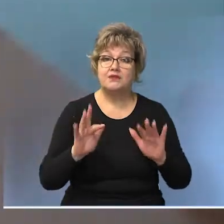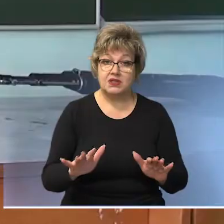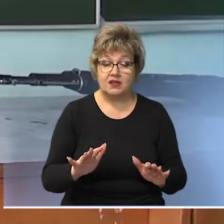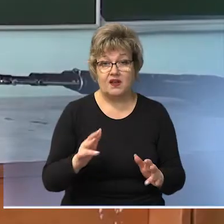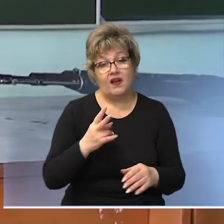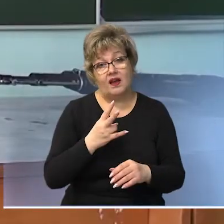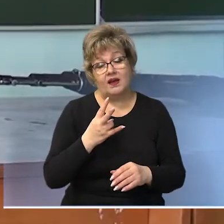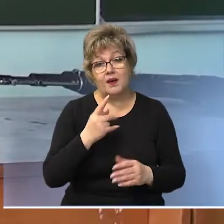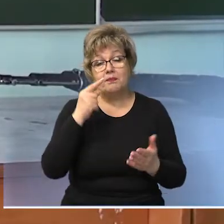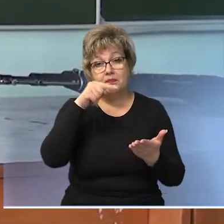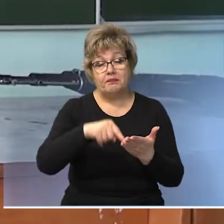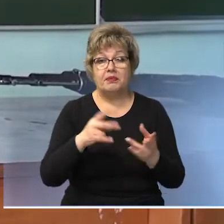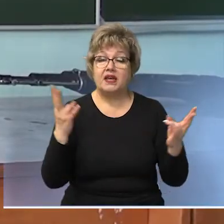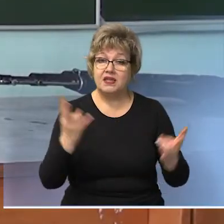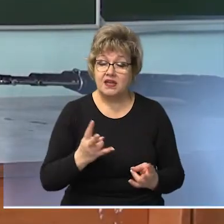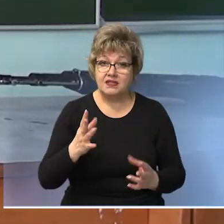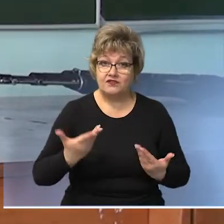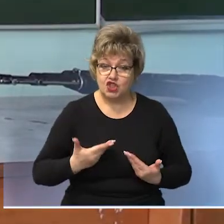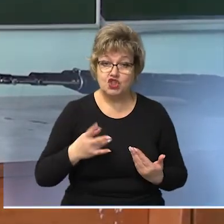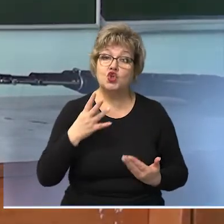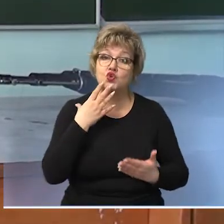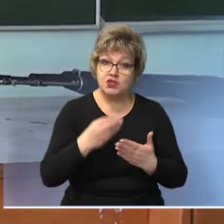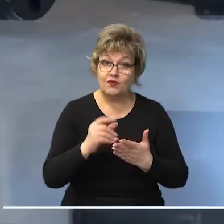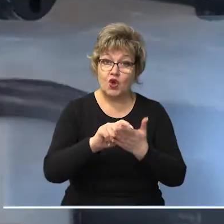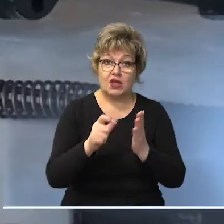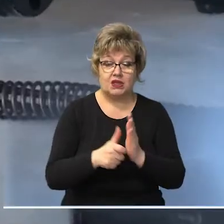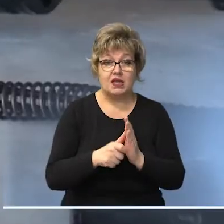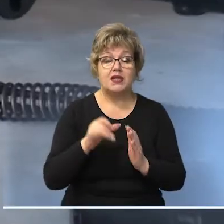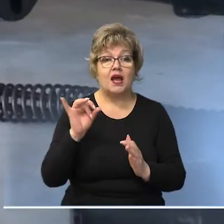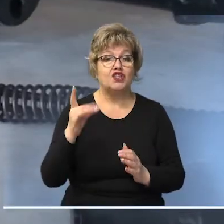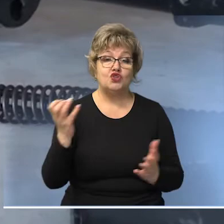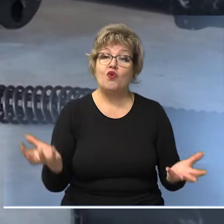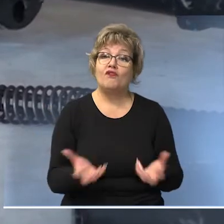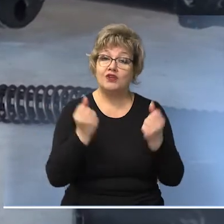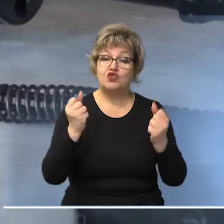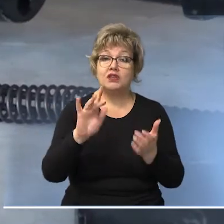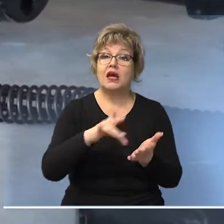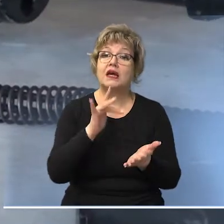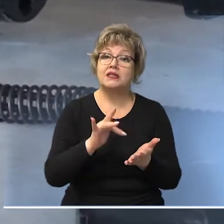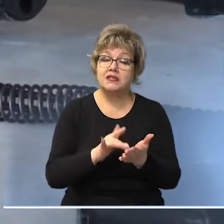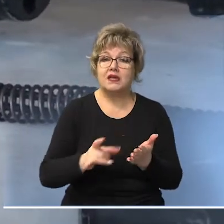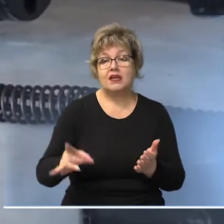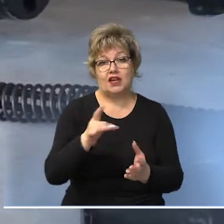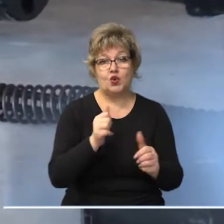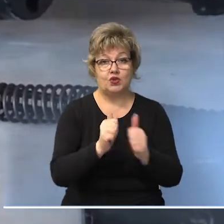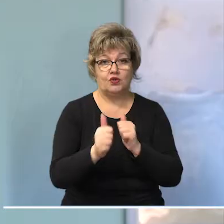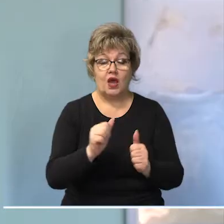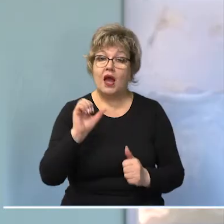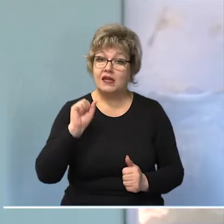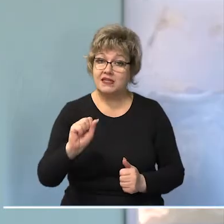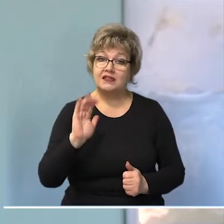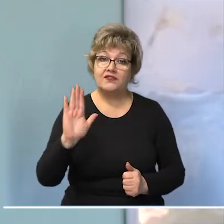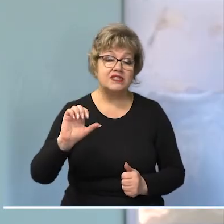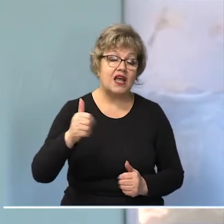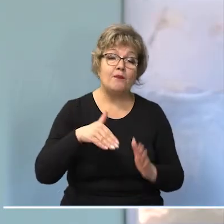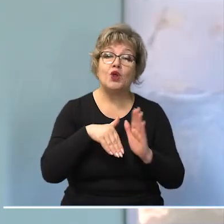делом. Вряд ли эти навыки им пригодятся в жизни, но свой класс они не раз еще выручат на городских и районных турнирах.